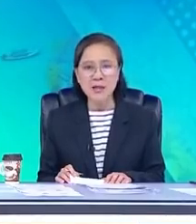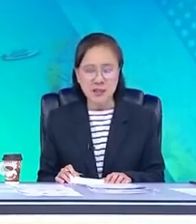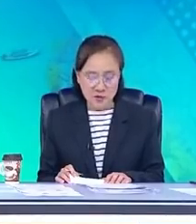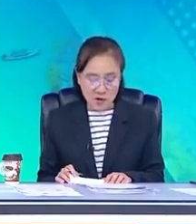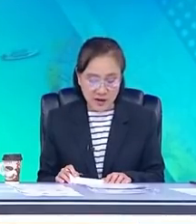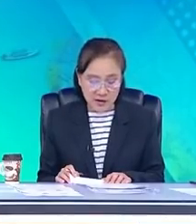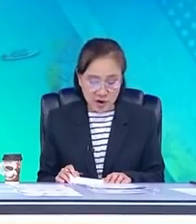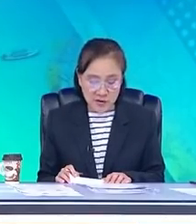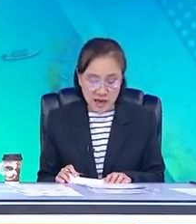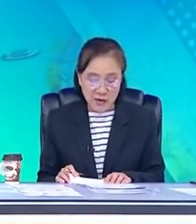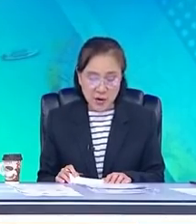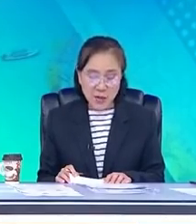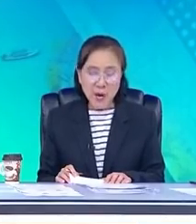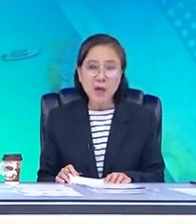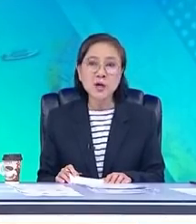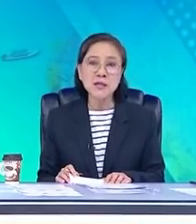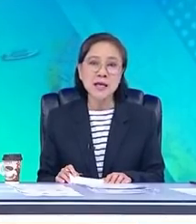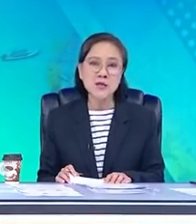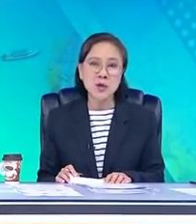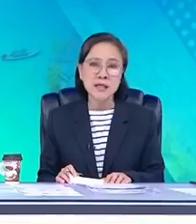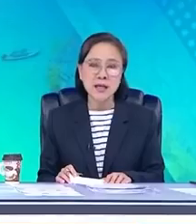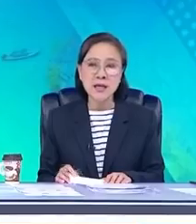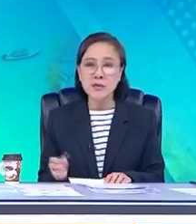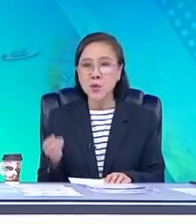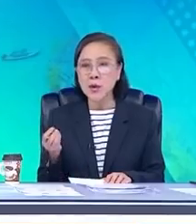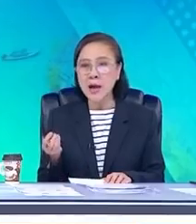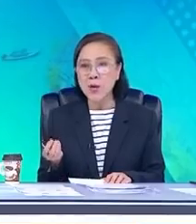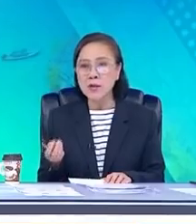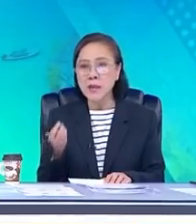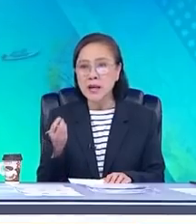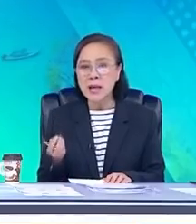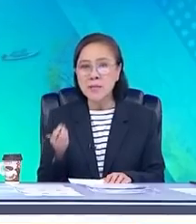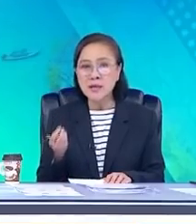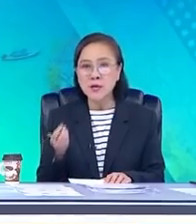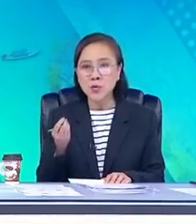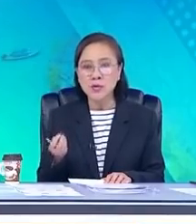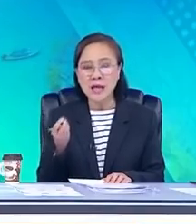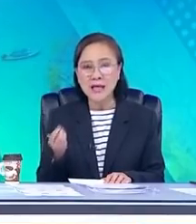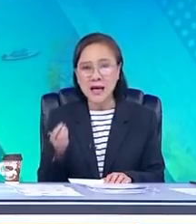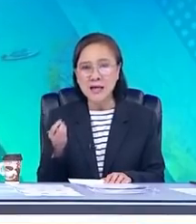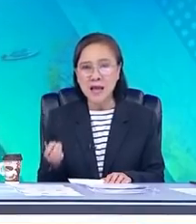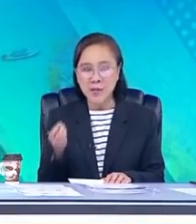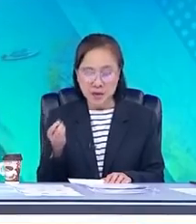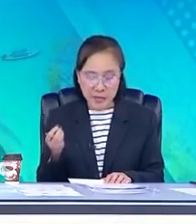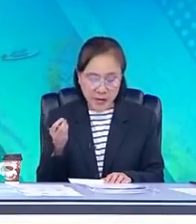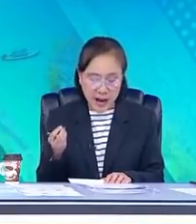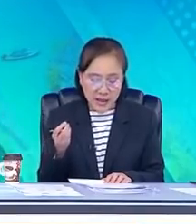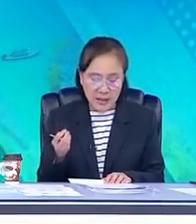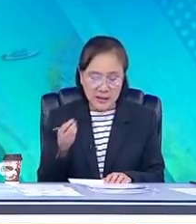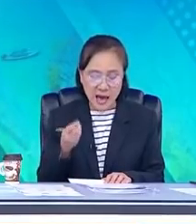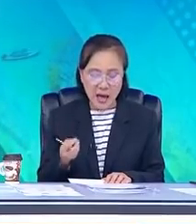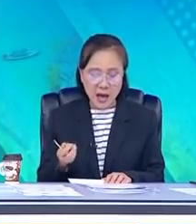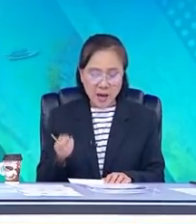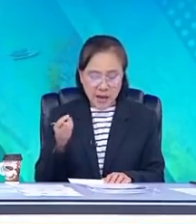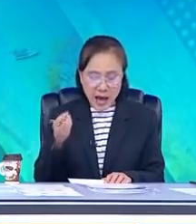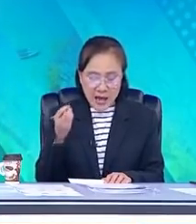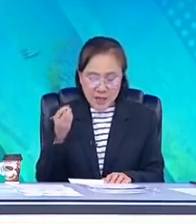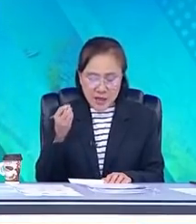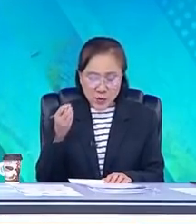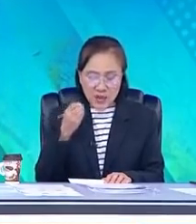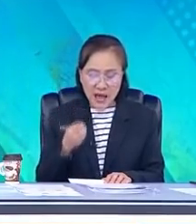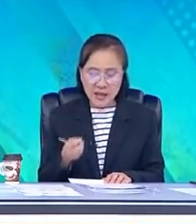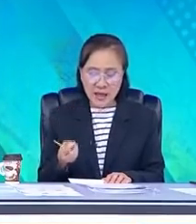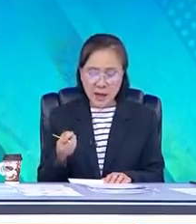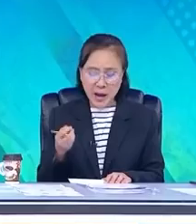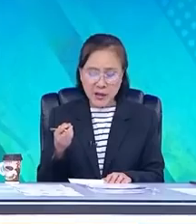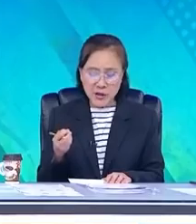ะนำแล้วให้ฉีดจอร์นสันและจอร์นสันเพราะจอร์นสันและจอร์นสันนั้นเนี่ยตัวเลขคนที่เป็นลิ่มเลือดอุดตันร้ายแรงมีเพิ่มมากขึ้นค่ะปัญหาลิ่ม